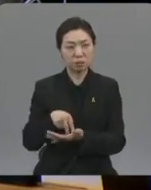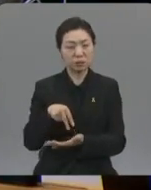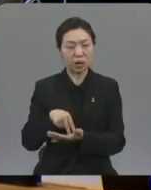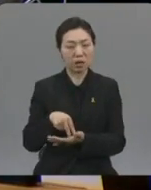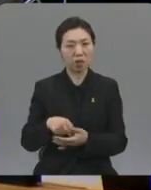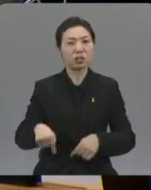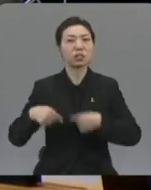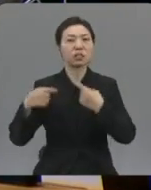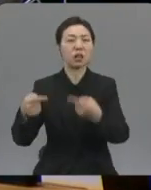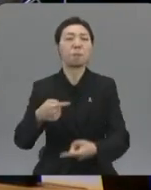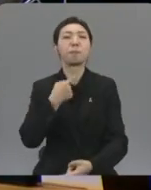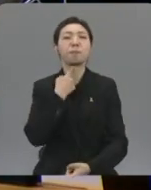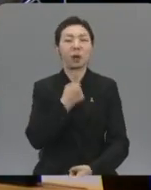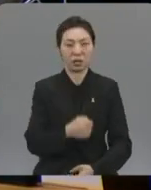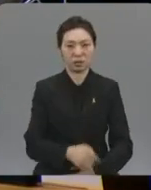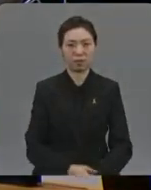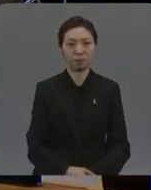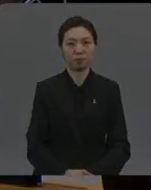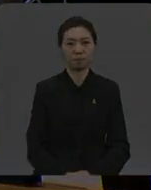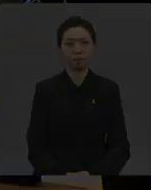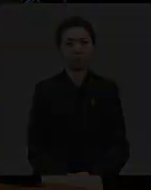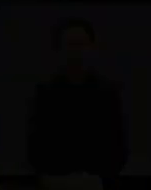sau 4 năm không tham gia đề xuất